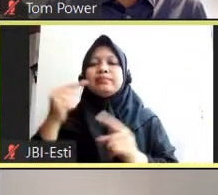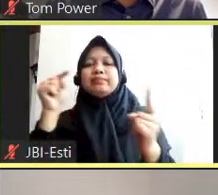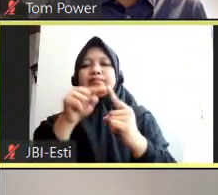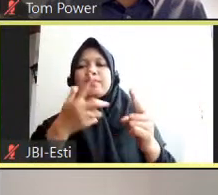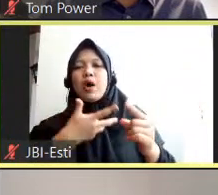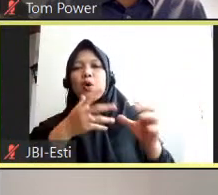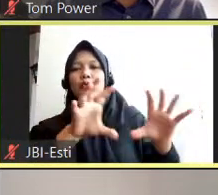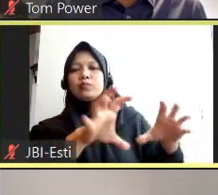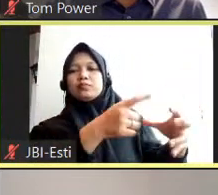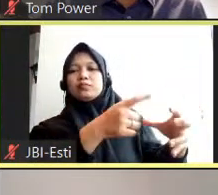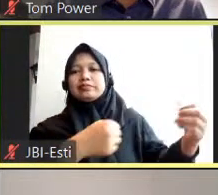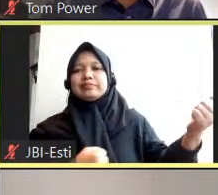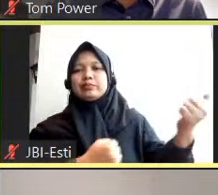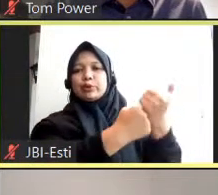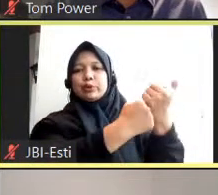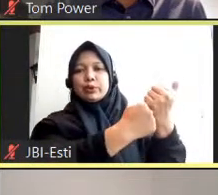kita